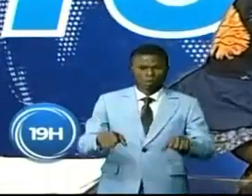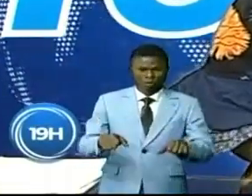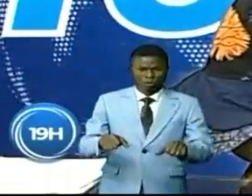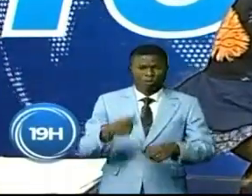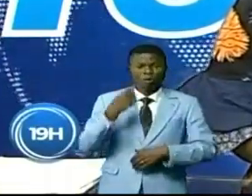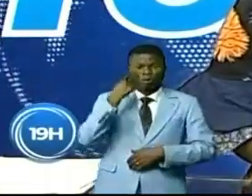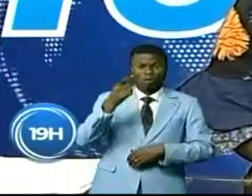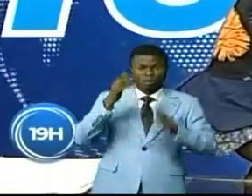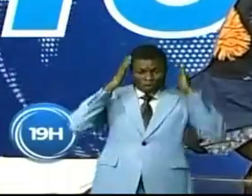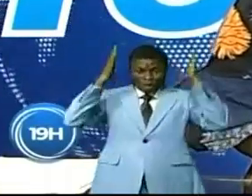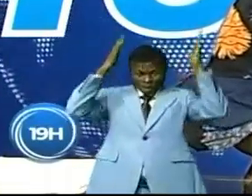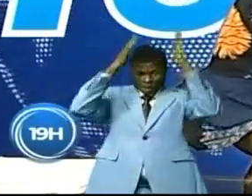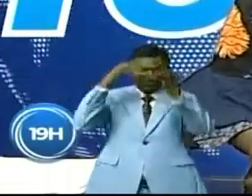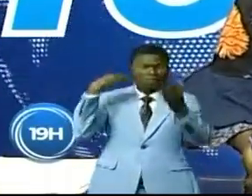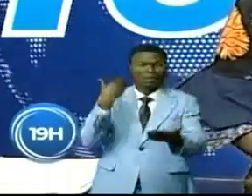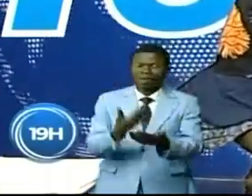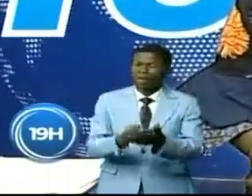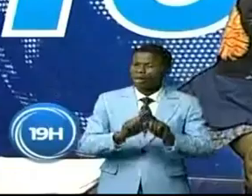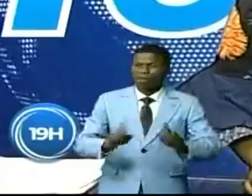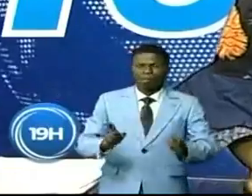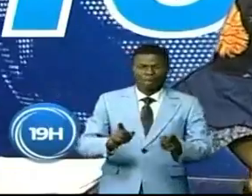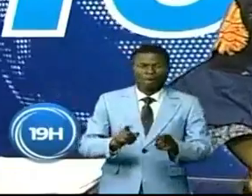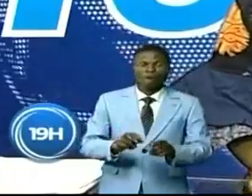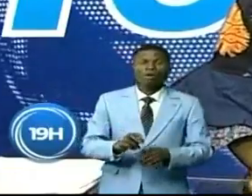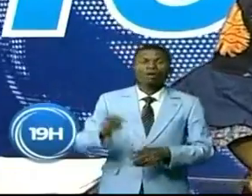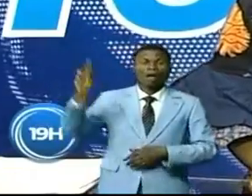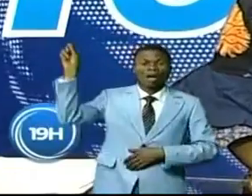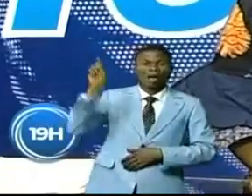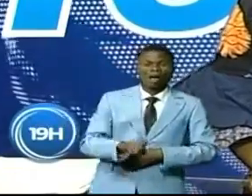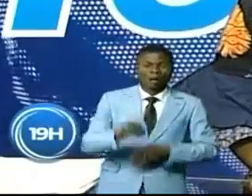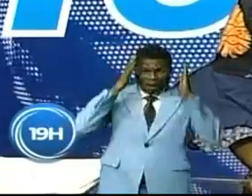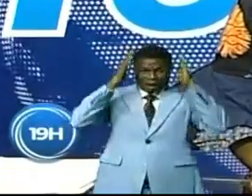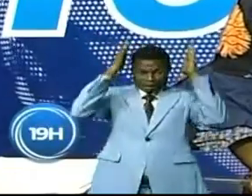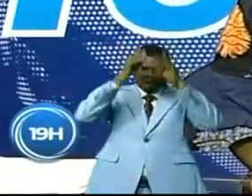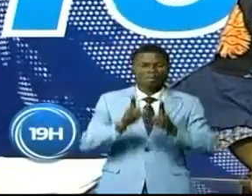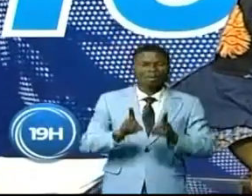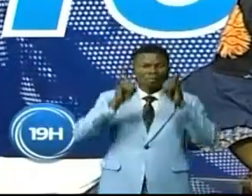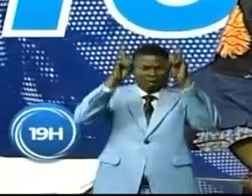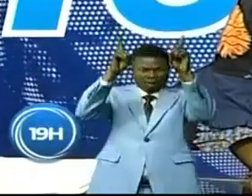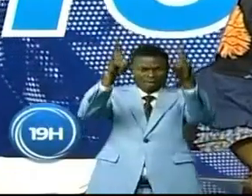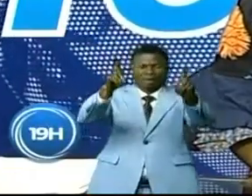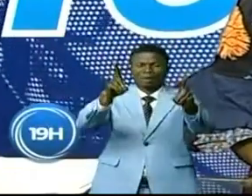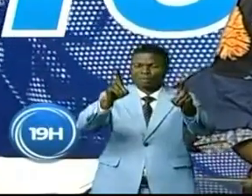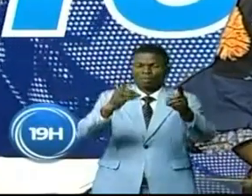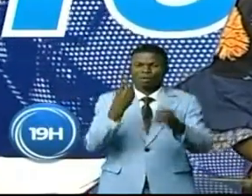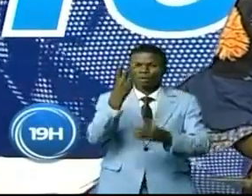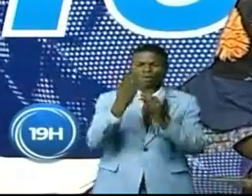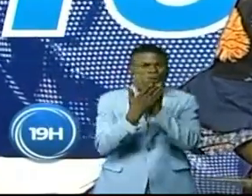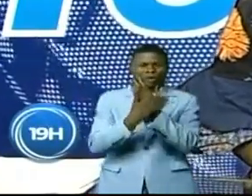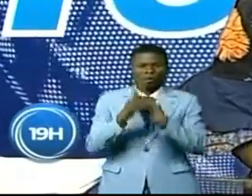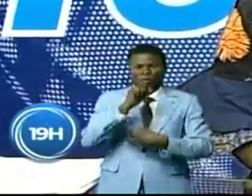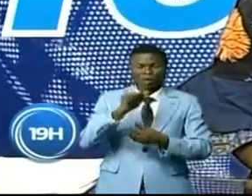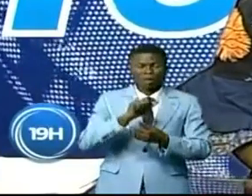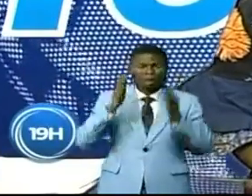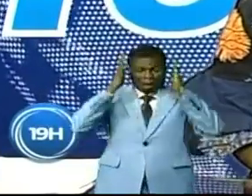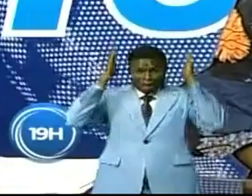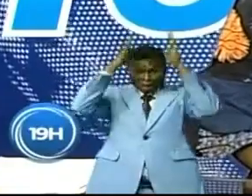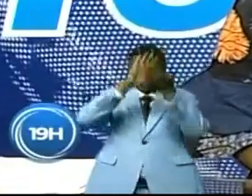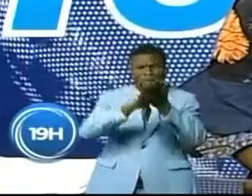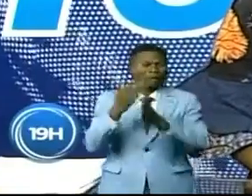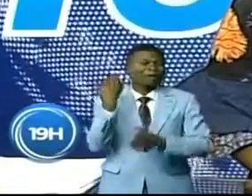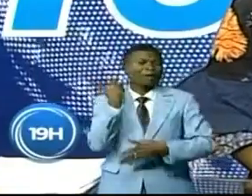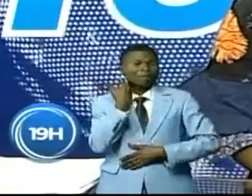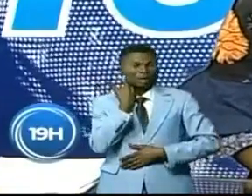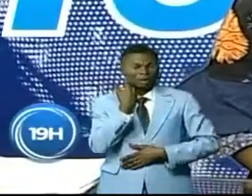pape chez eux, mais ce ne sera pas possible pour le 2 juillet prochain comme prévu. Pour des raisons de santé, Vatican vient